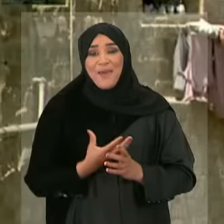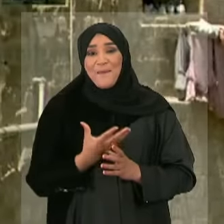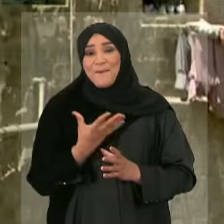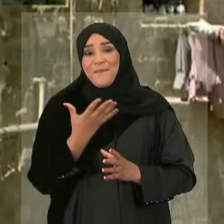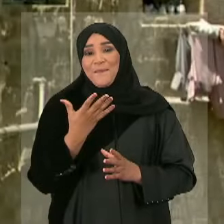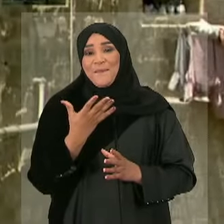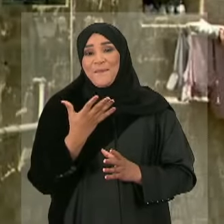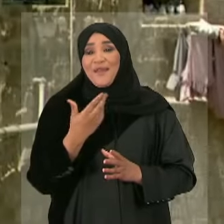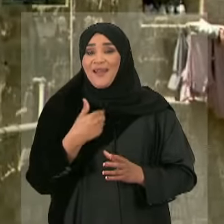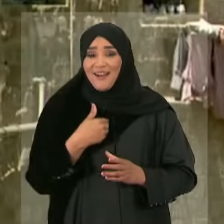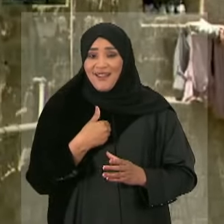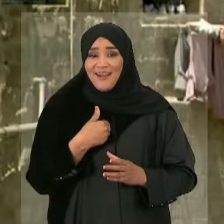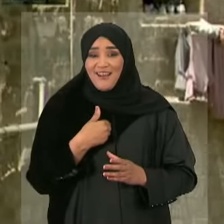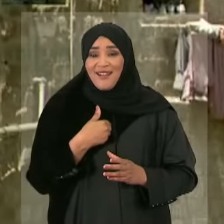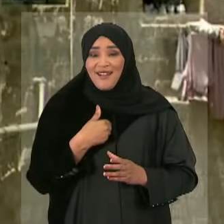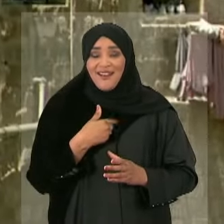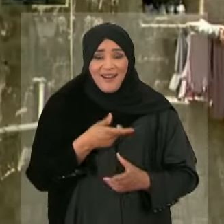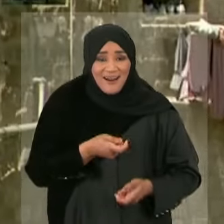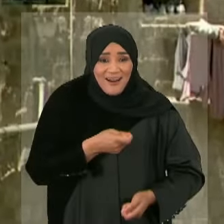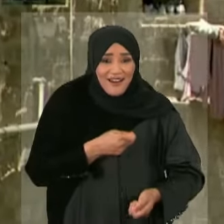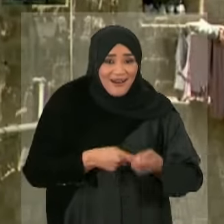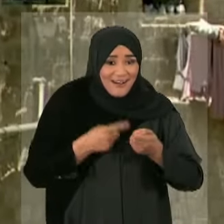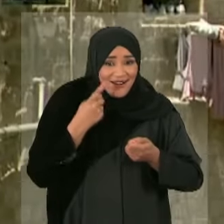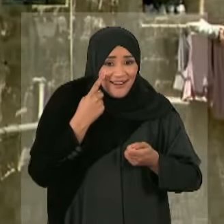أنا من بير